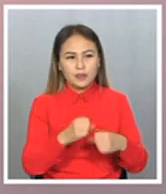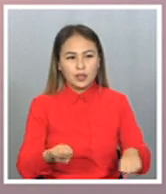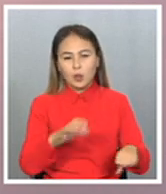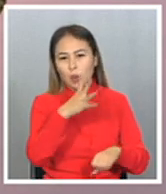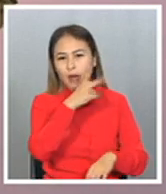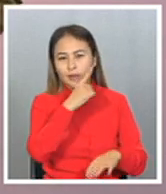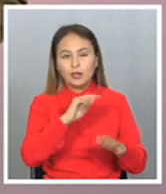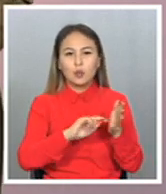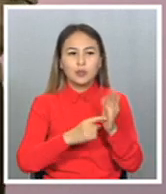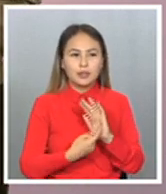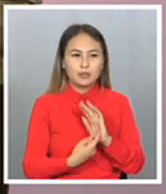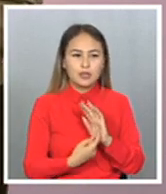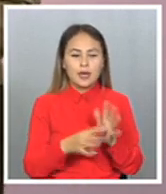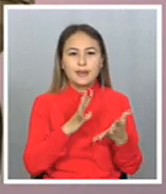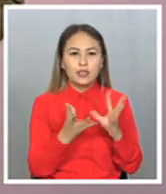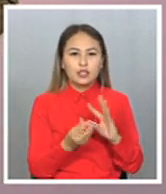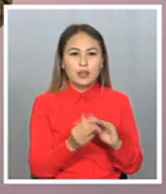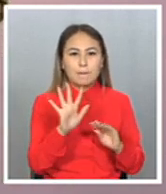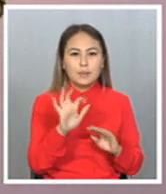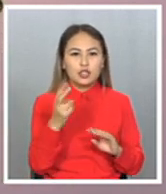уақытқа көбейтеміз. Нәтижесінде